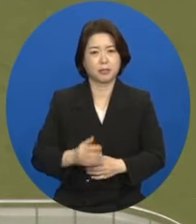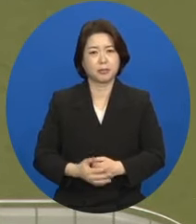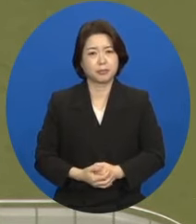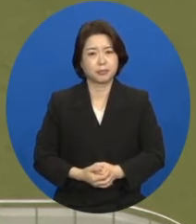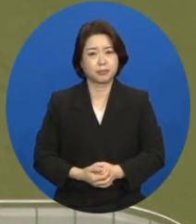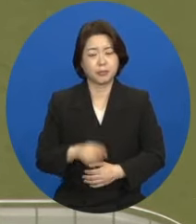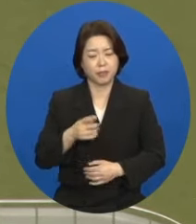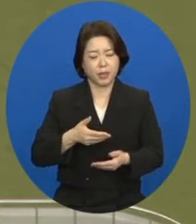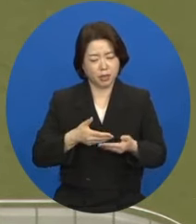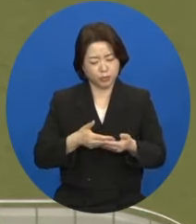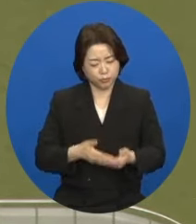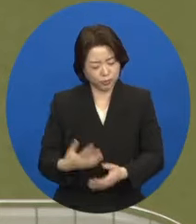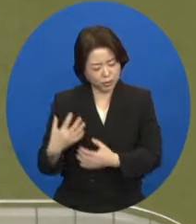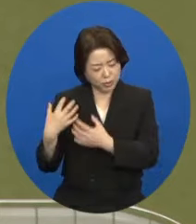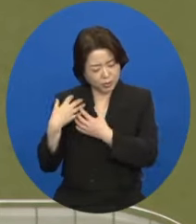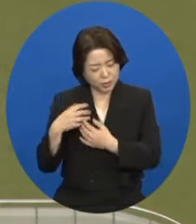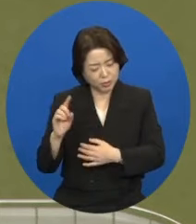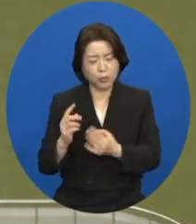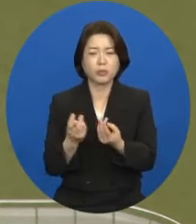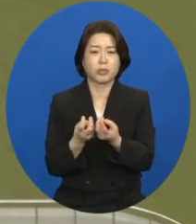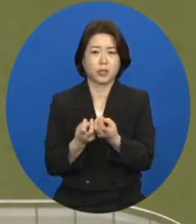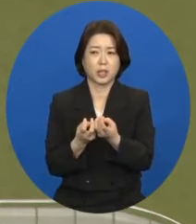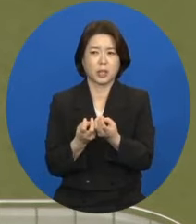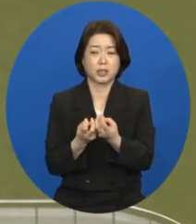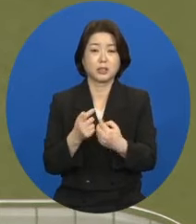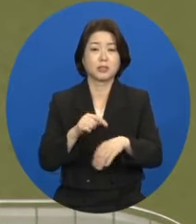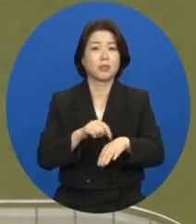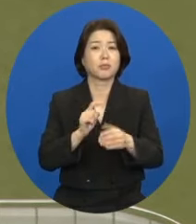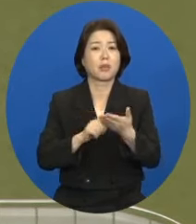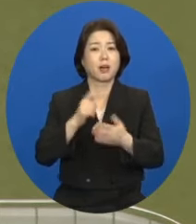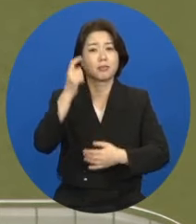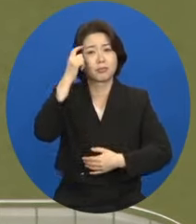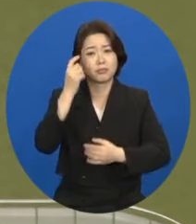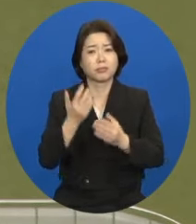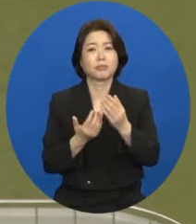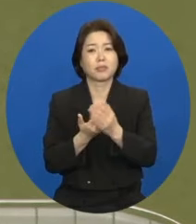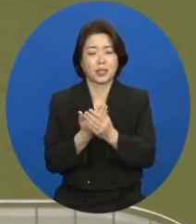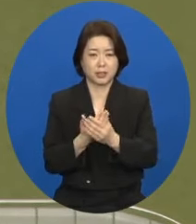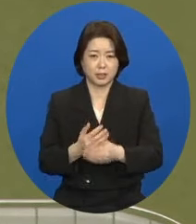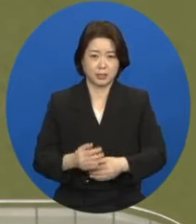이 무거운 짐을 어떻게 지실까라는 싶은 마음이 들었습니다.